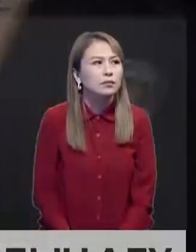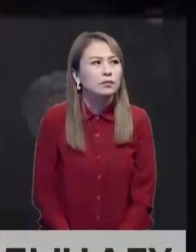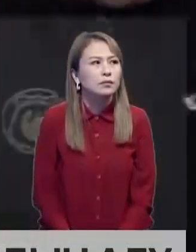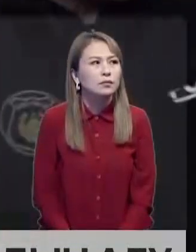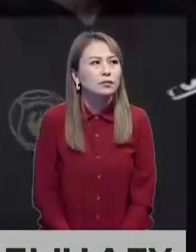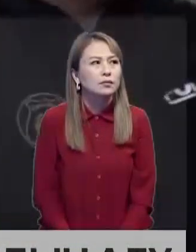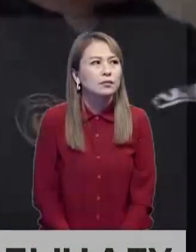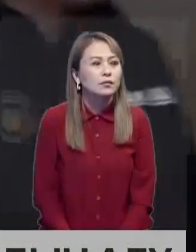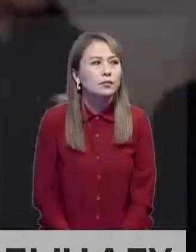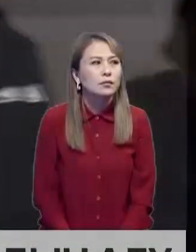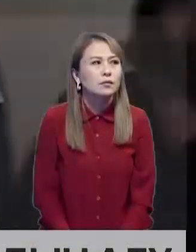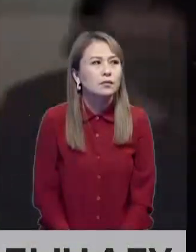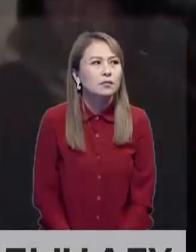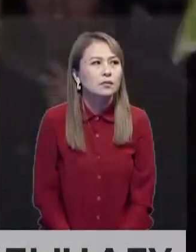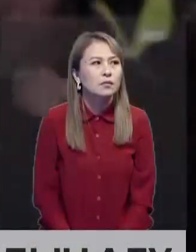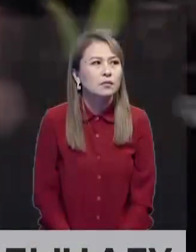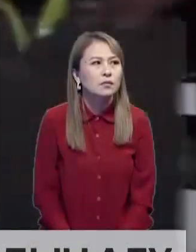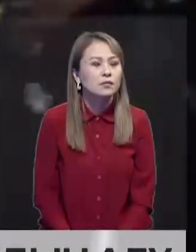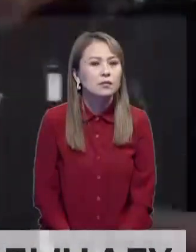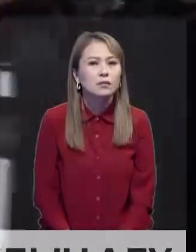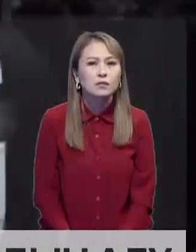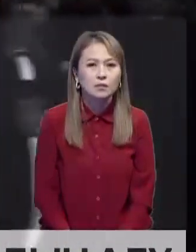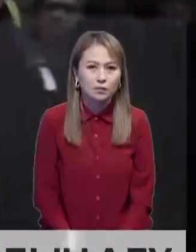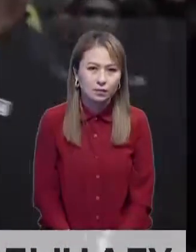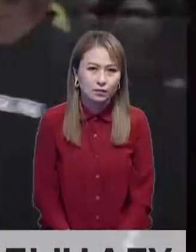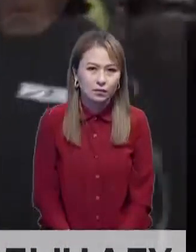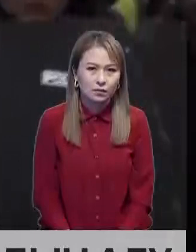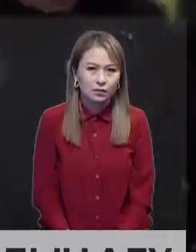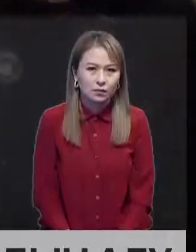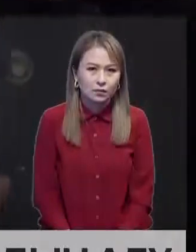как содержится административно арестованный. Пройдите, посмотрите.